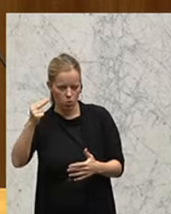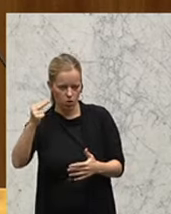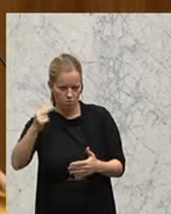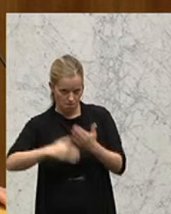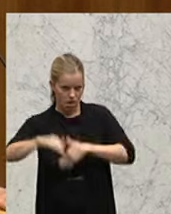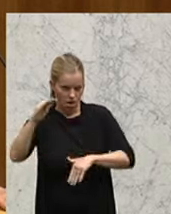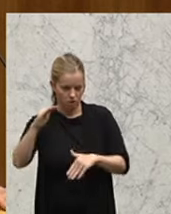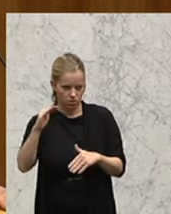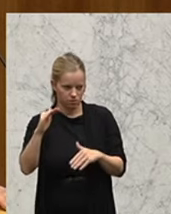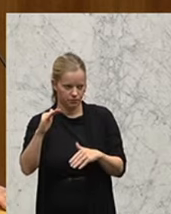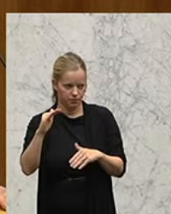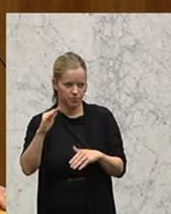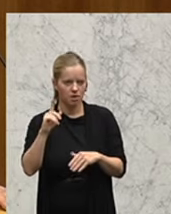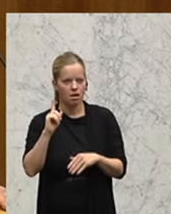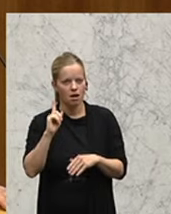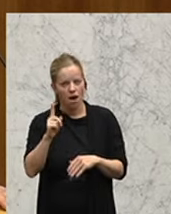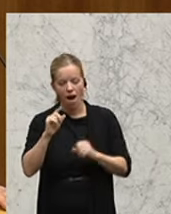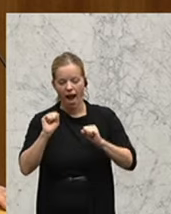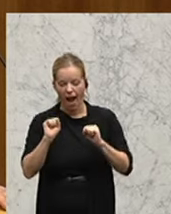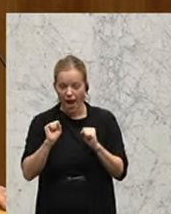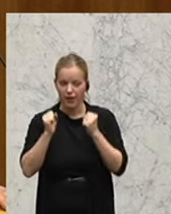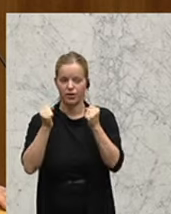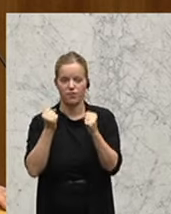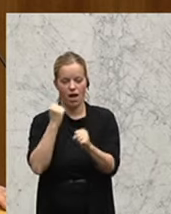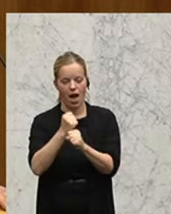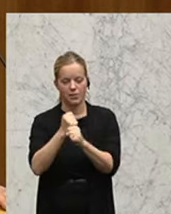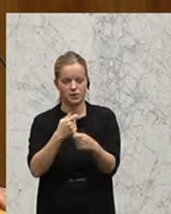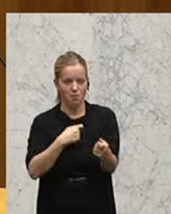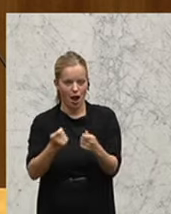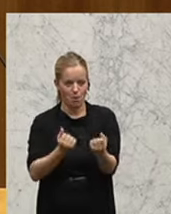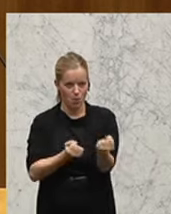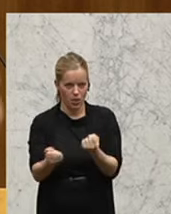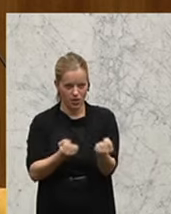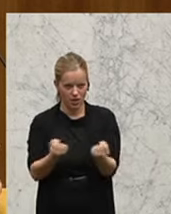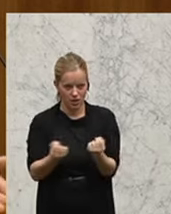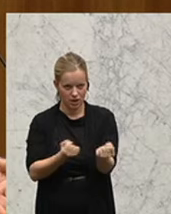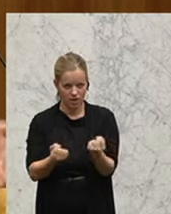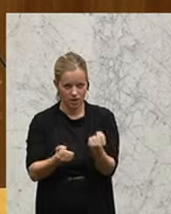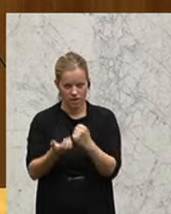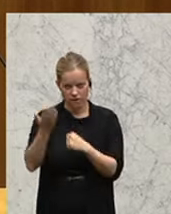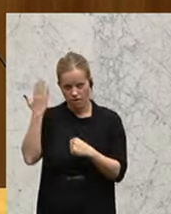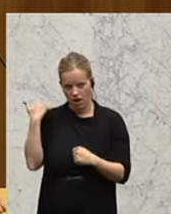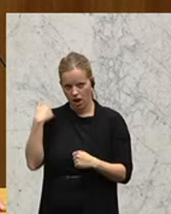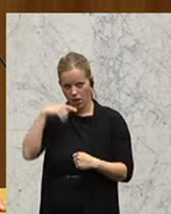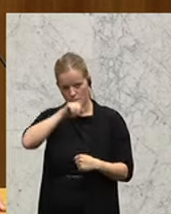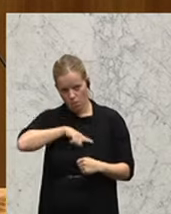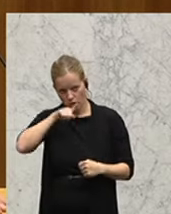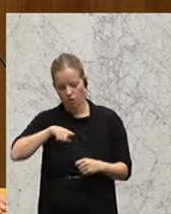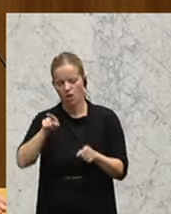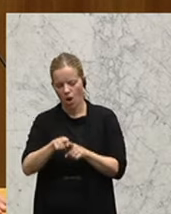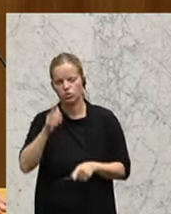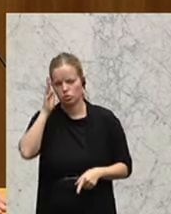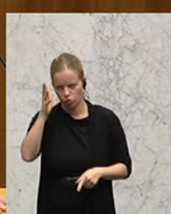auch, dass die aktive Arbeitsmarktpolitik in den vergangenen Monaten und auch in